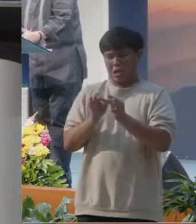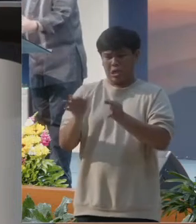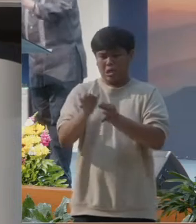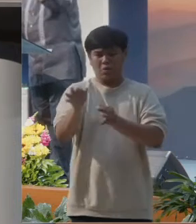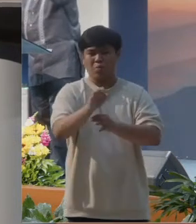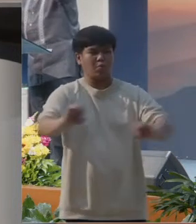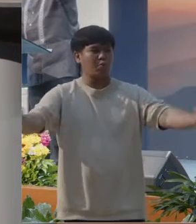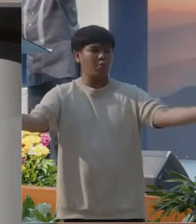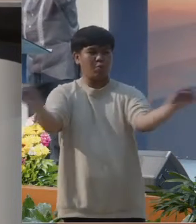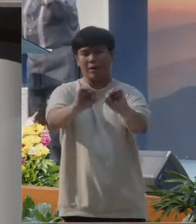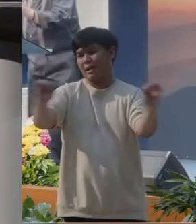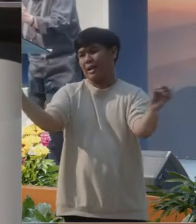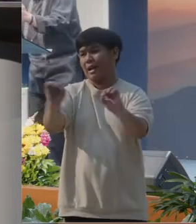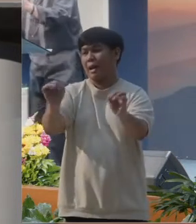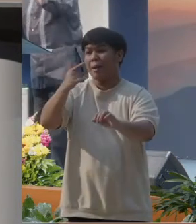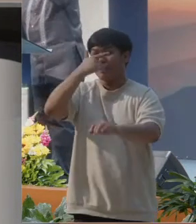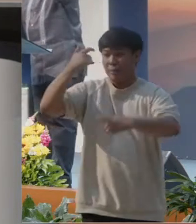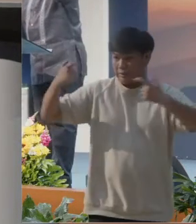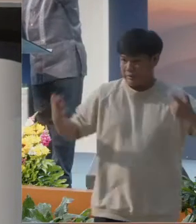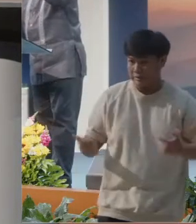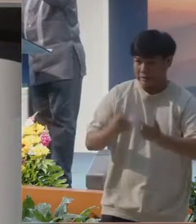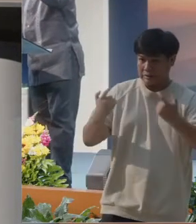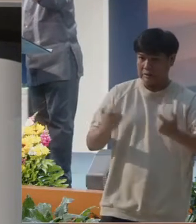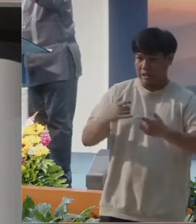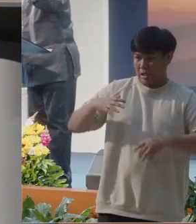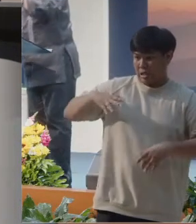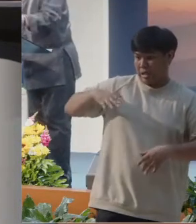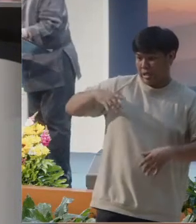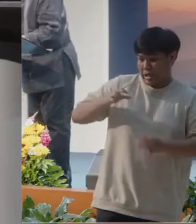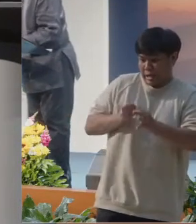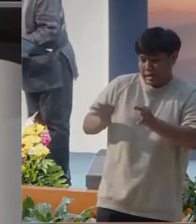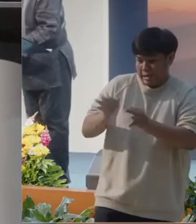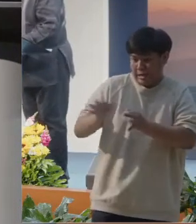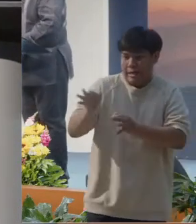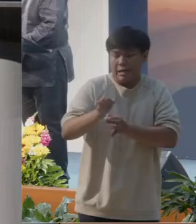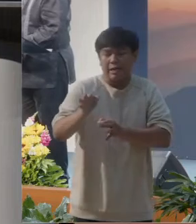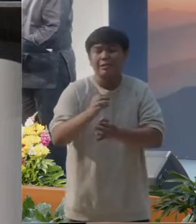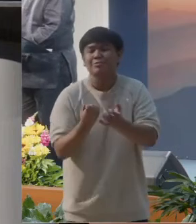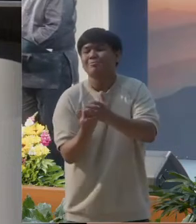pinagtagal sapagkat ang kasalanan ay dapat huwag pagtagalin.